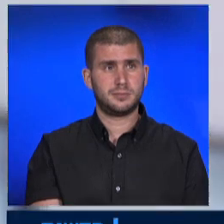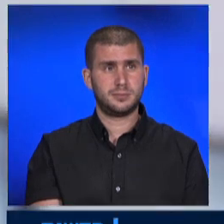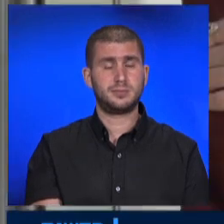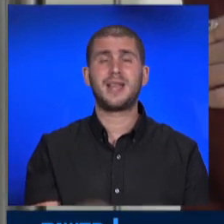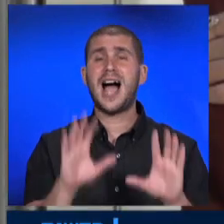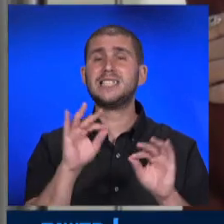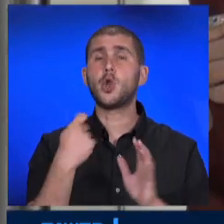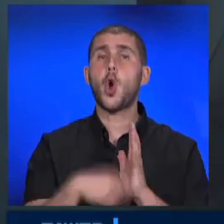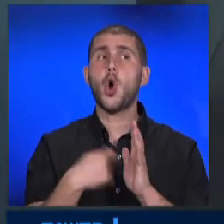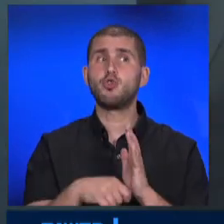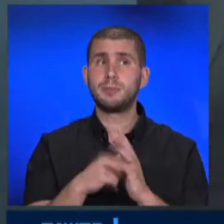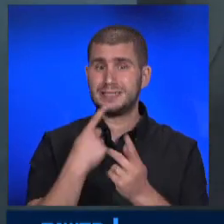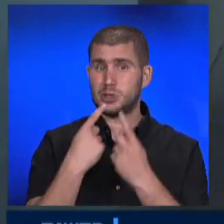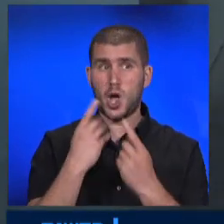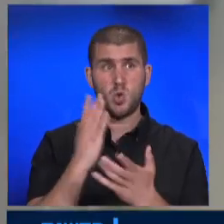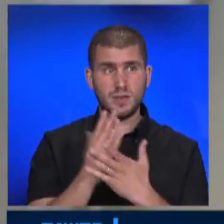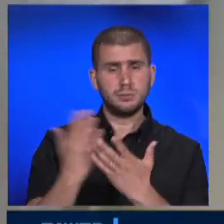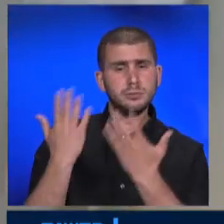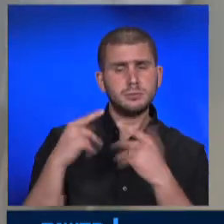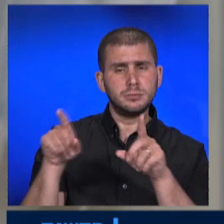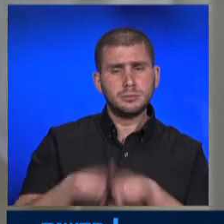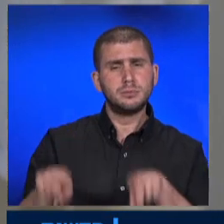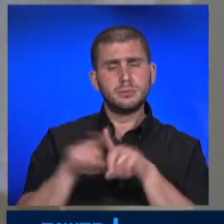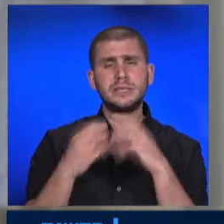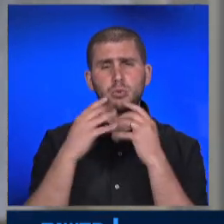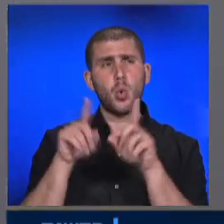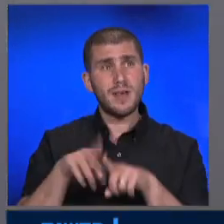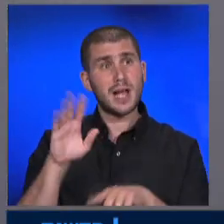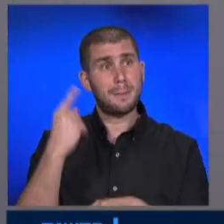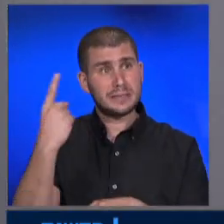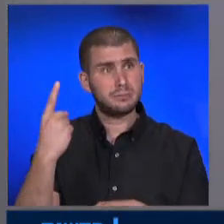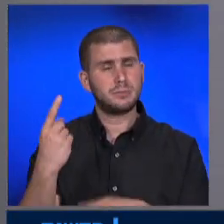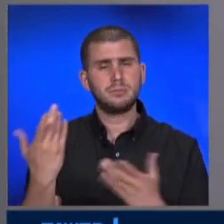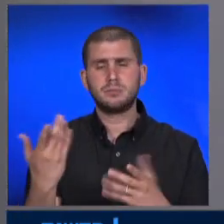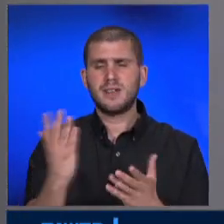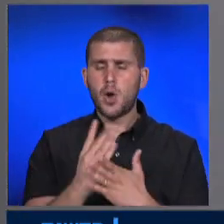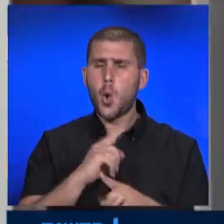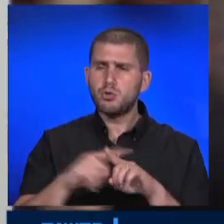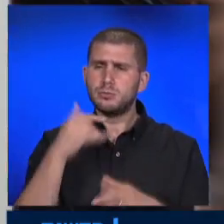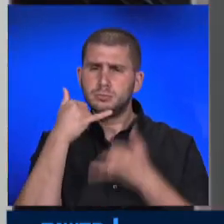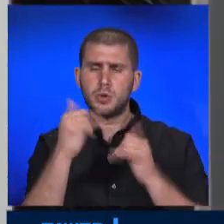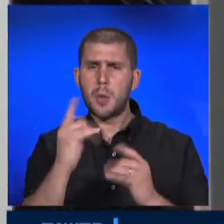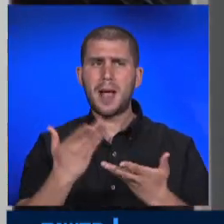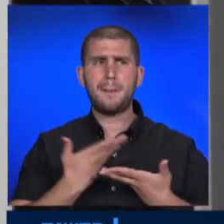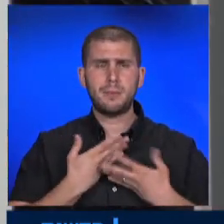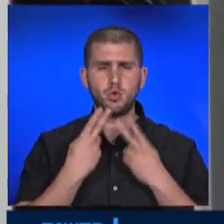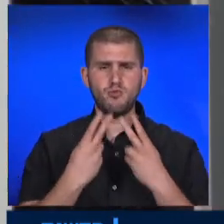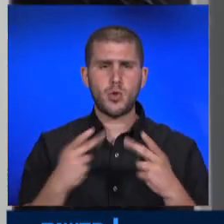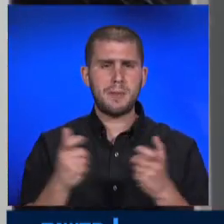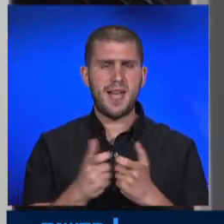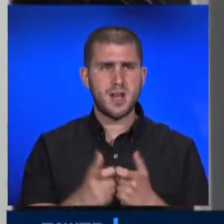עשרות רוכשים ששוחחנו איתם מספרים את אותו סיפור. גם הם לא מצליחים לקבל כבר חודשים תשובות